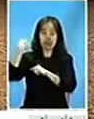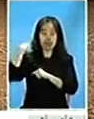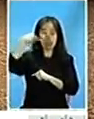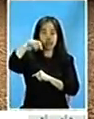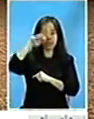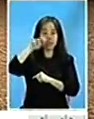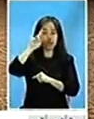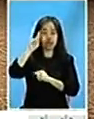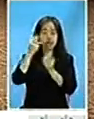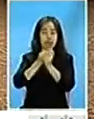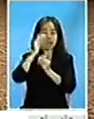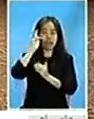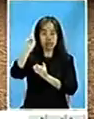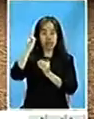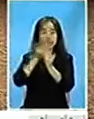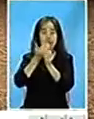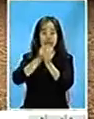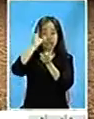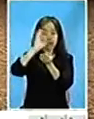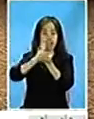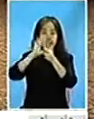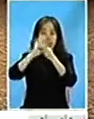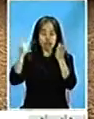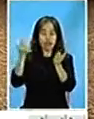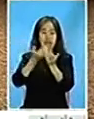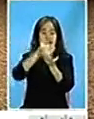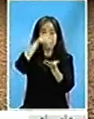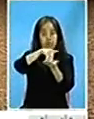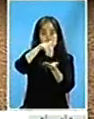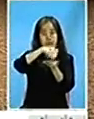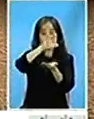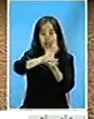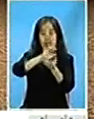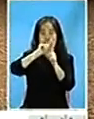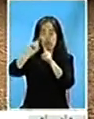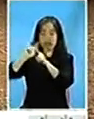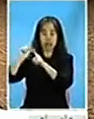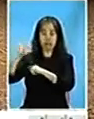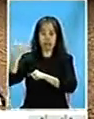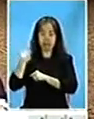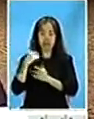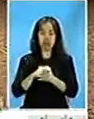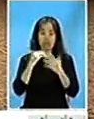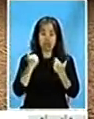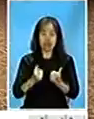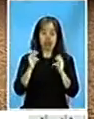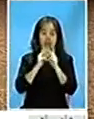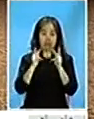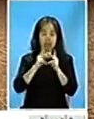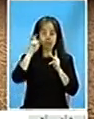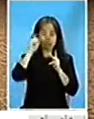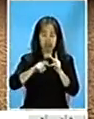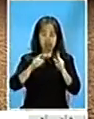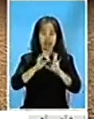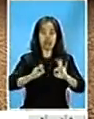กู้นะคะหรือว่าเงินนอกงบประมาณหรือว่างบกลางที่อยู่ในแหล่งต่างๆดังนั้นกรรมาธิการก็จึงจำเป็นจะต้